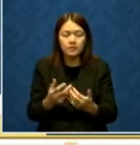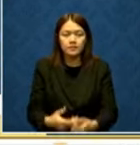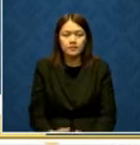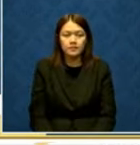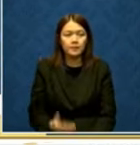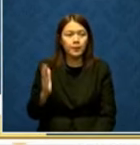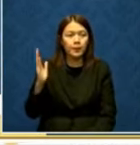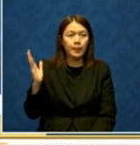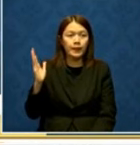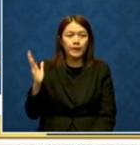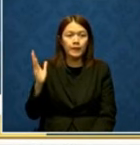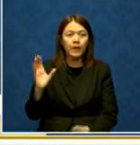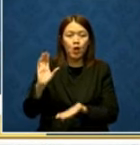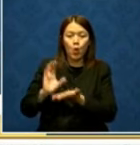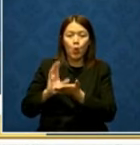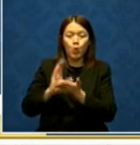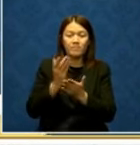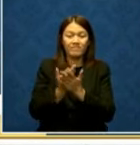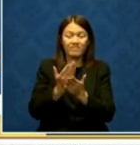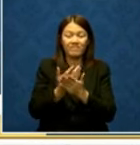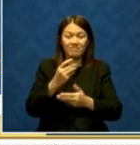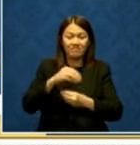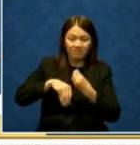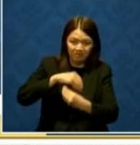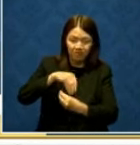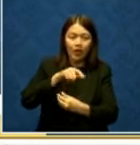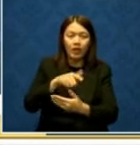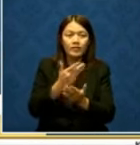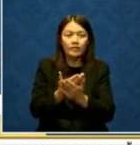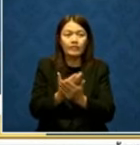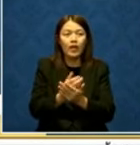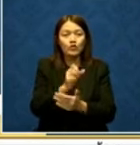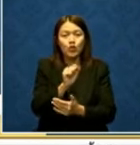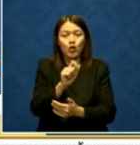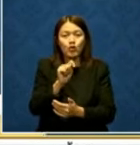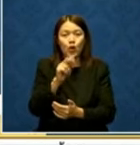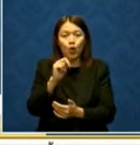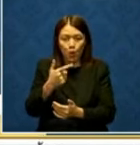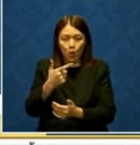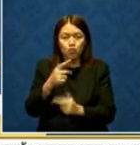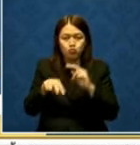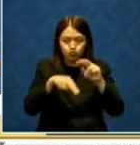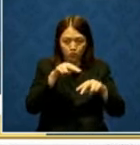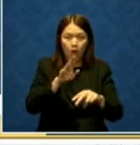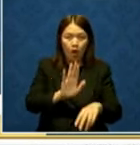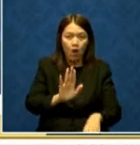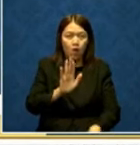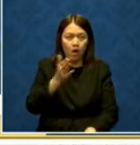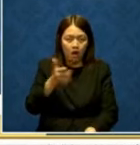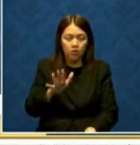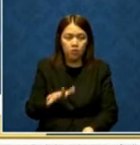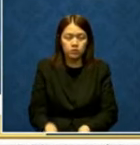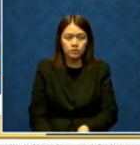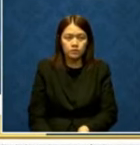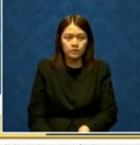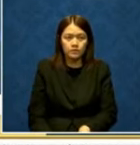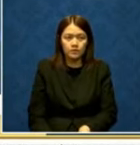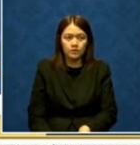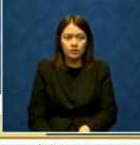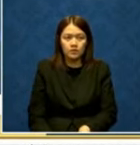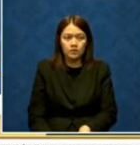นี้นะครับเป็นเรื่องของงบทางการเงินซึ่งทางสตงนะครับได้ตรวจสอบว่าท่านมีนะ